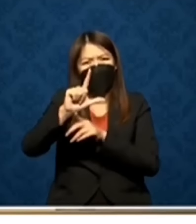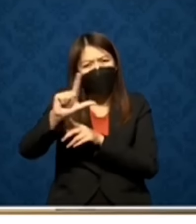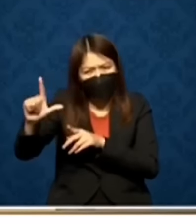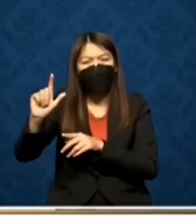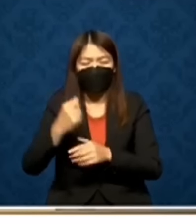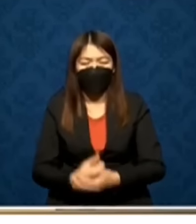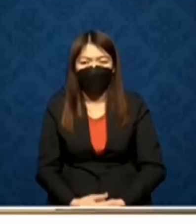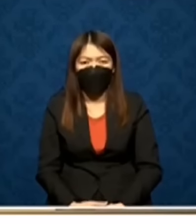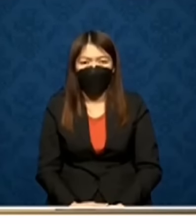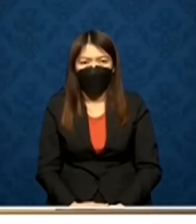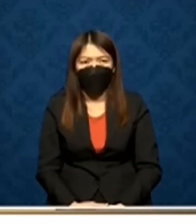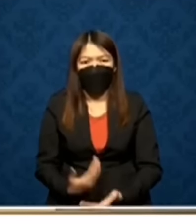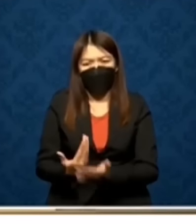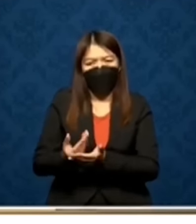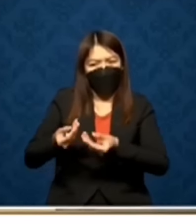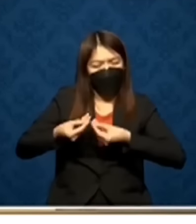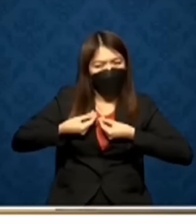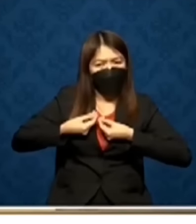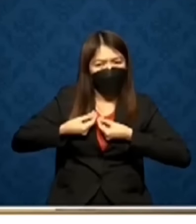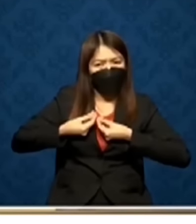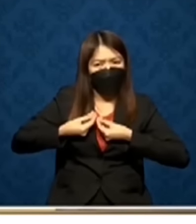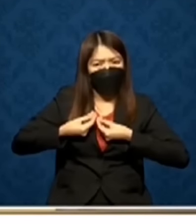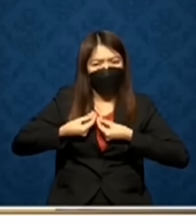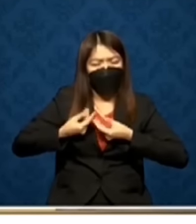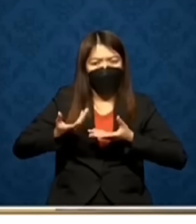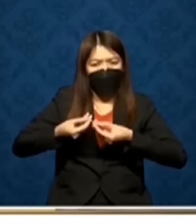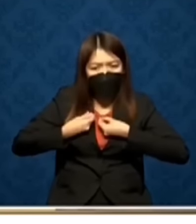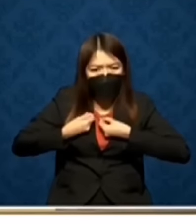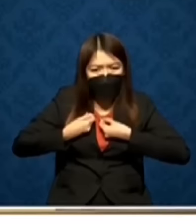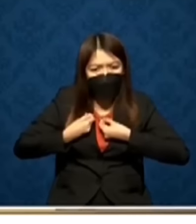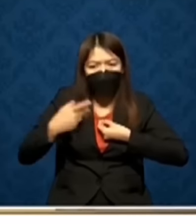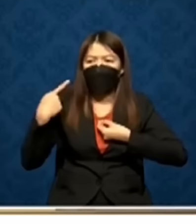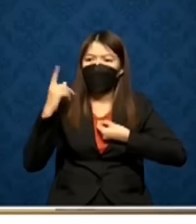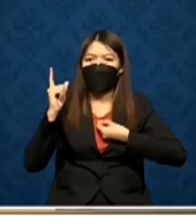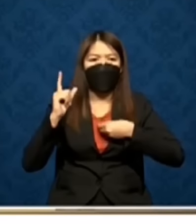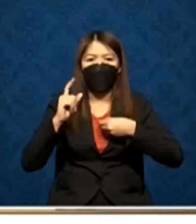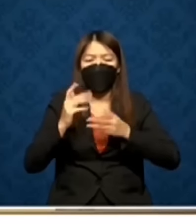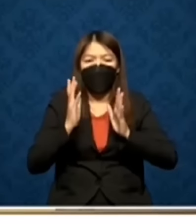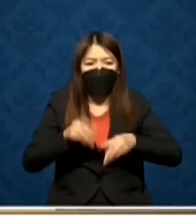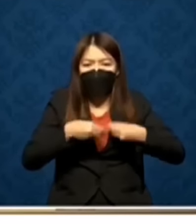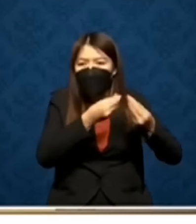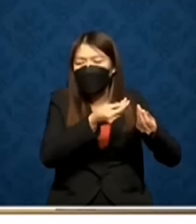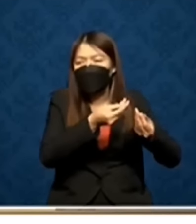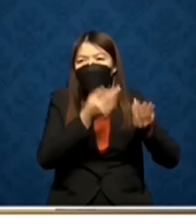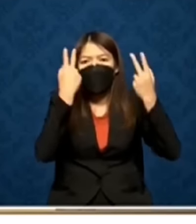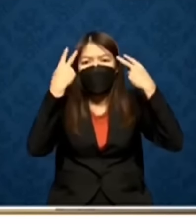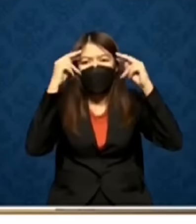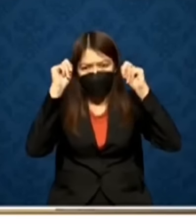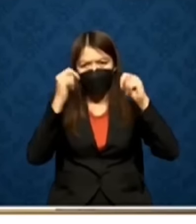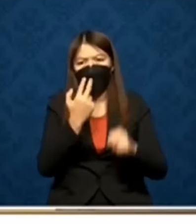านเนี่ยพระราชทานมาเพื่อประโยชน์ของคนอื่นผมจึงคิดว่านายก